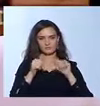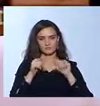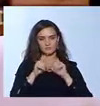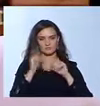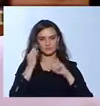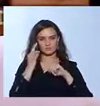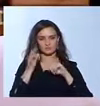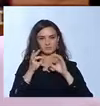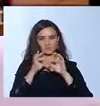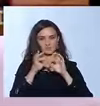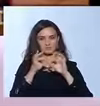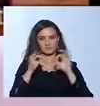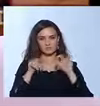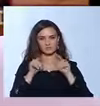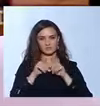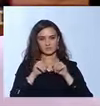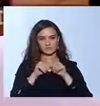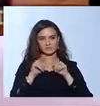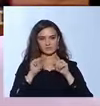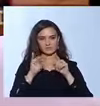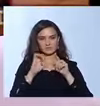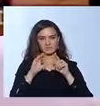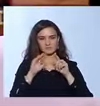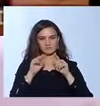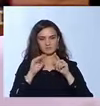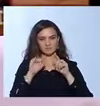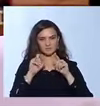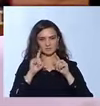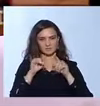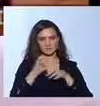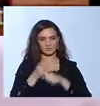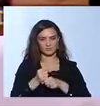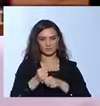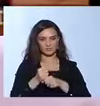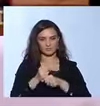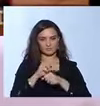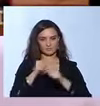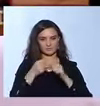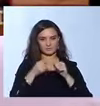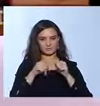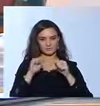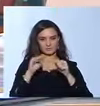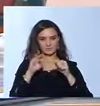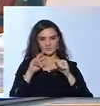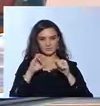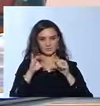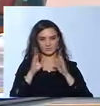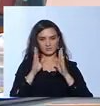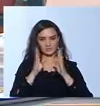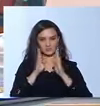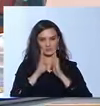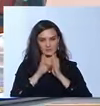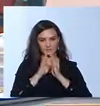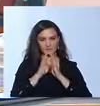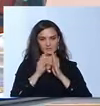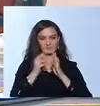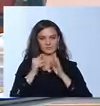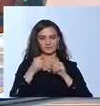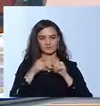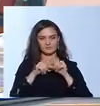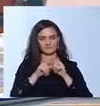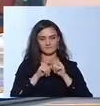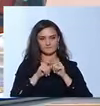თმის ფოლიკულის მინიატურიზაცია, ასევე დისფაზის შემოკლება და თმა ფოლიკული დაპატარდება, დაზრდება,